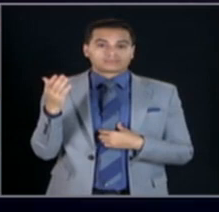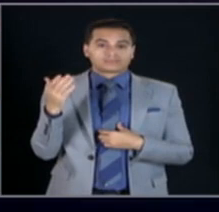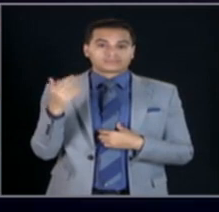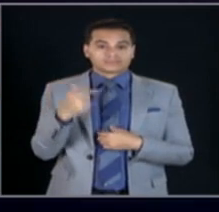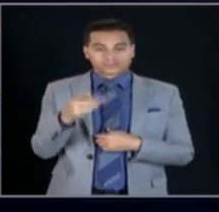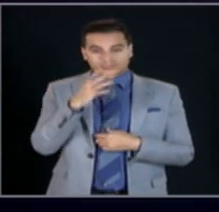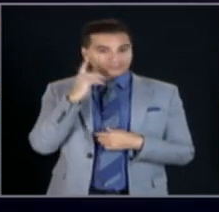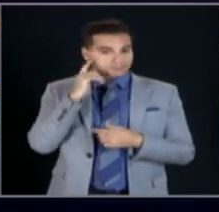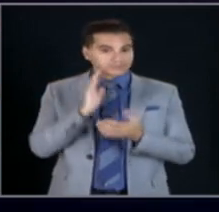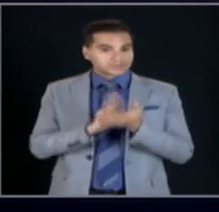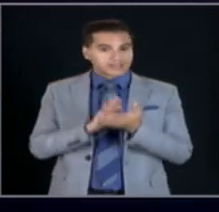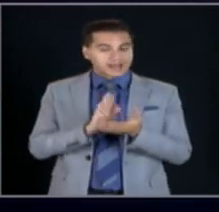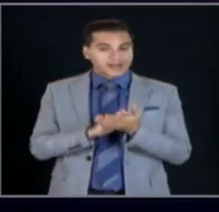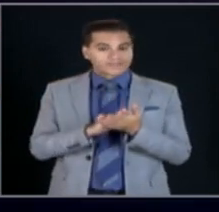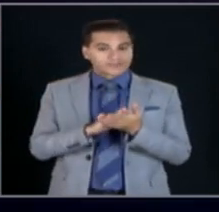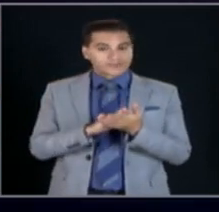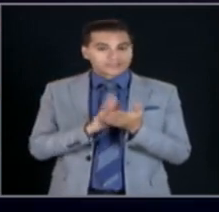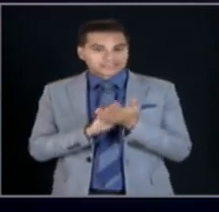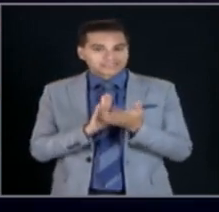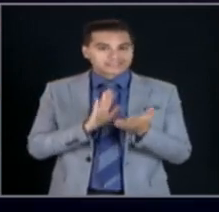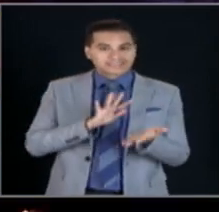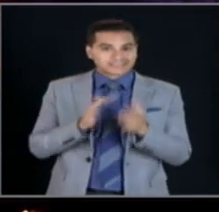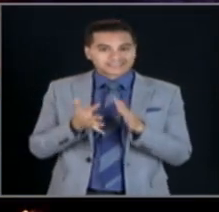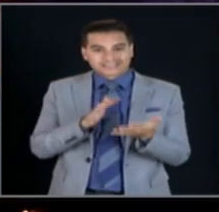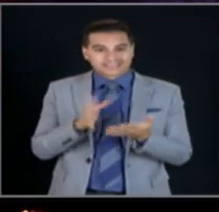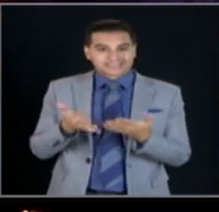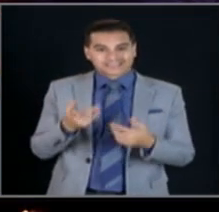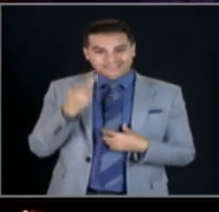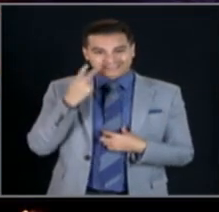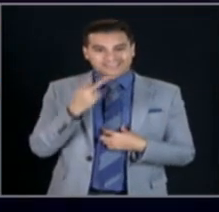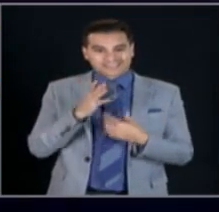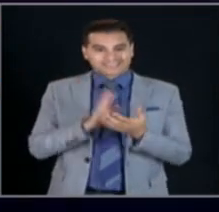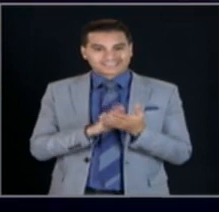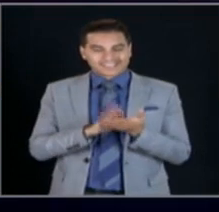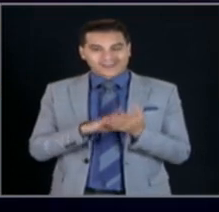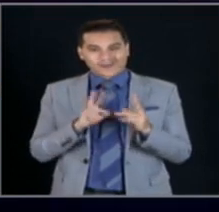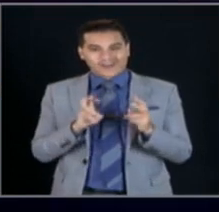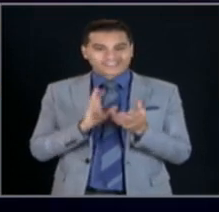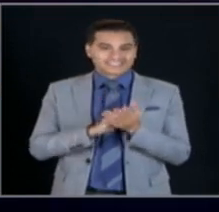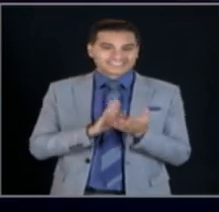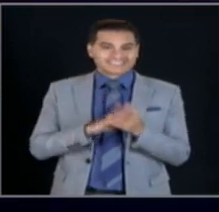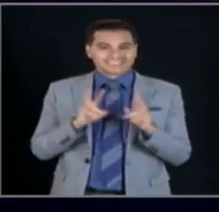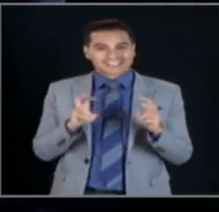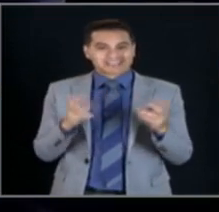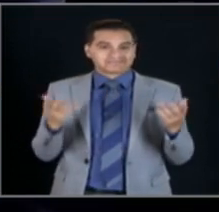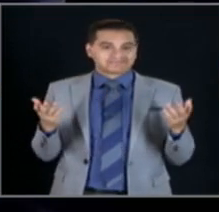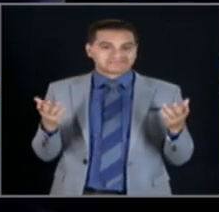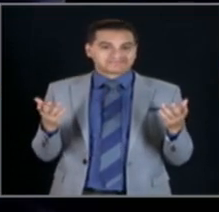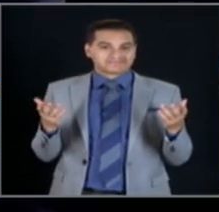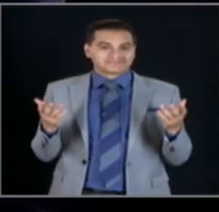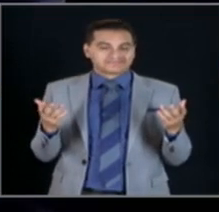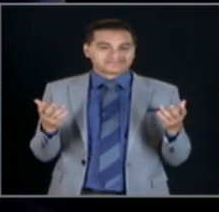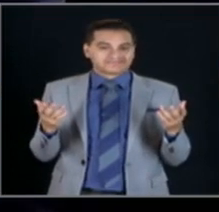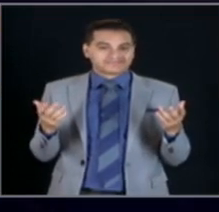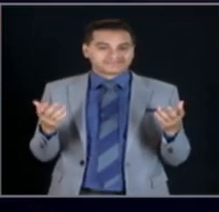يعني جمهور بيسقف ومتردد ان شاء الله صح يعني بص الجمهور بيسقف ويرجع ثاني في كلامه ويرجع تاني